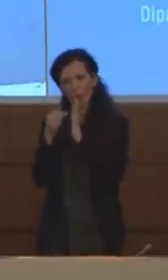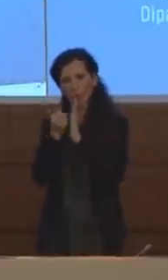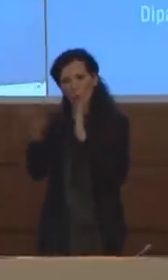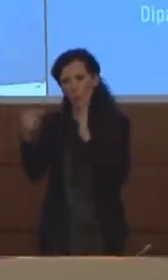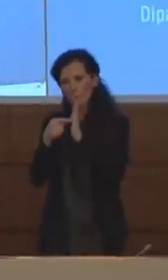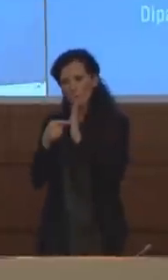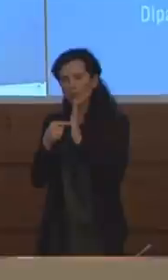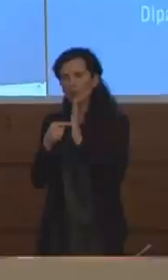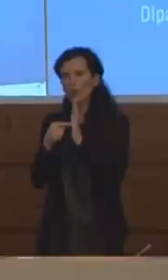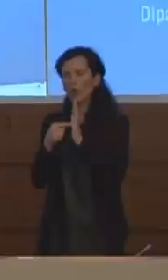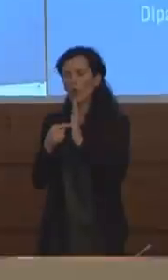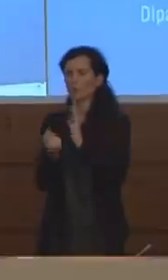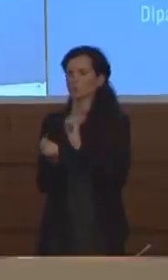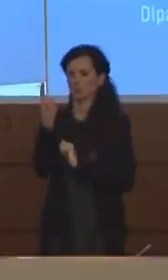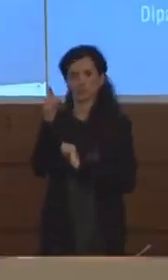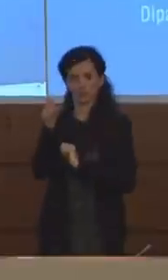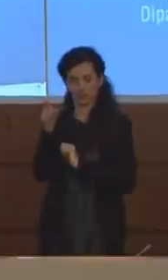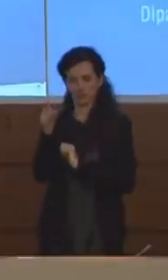dal